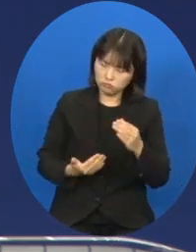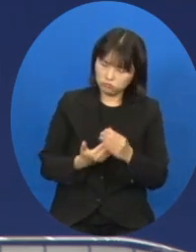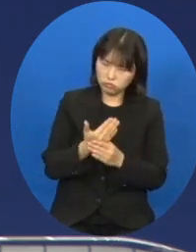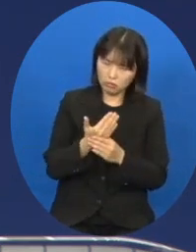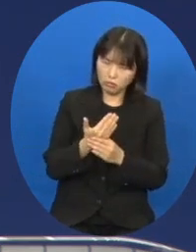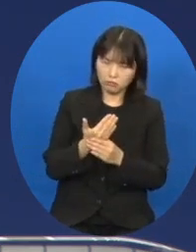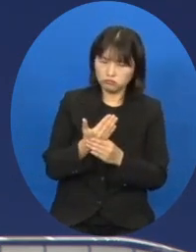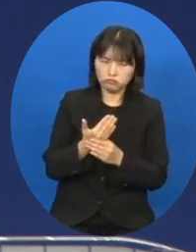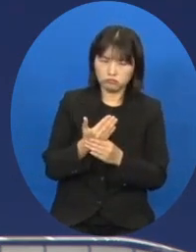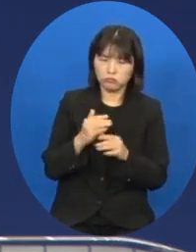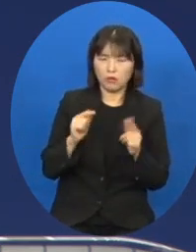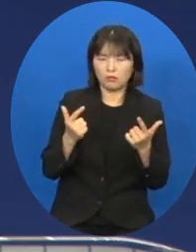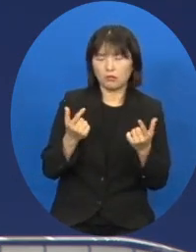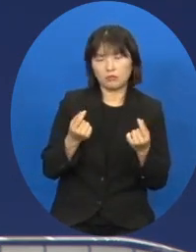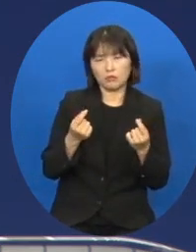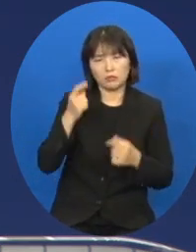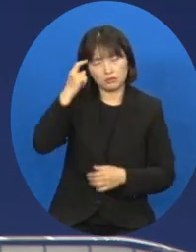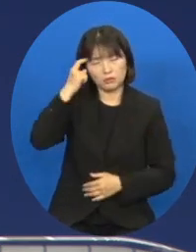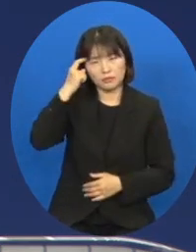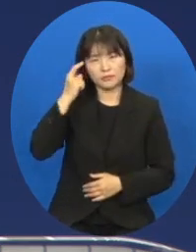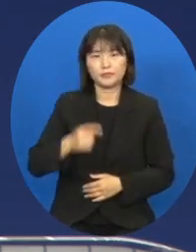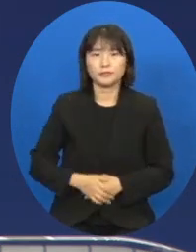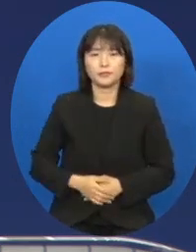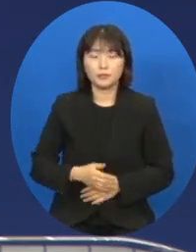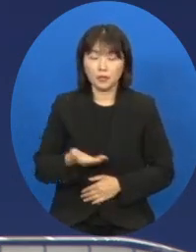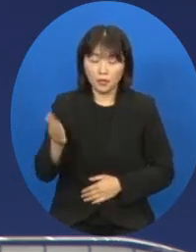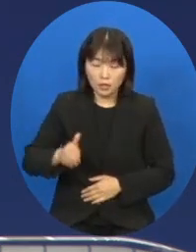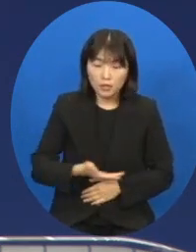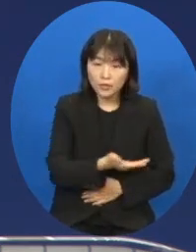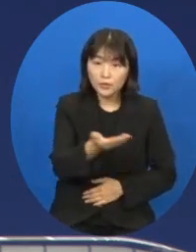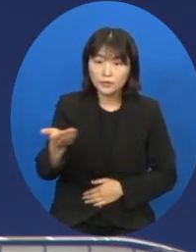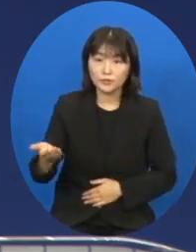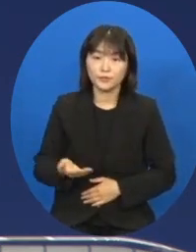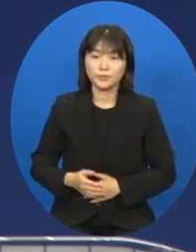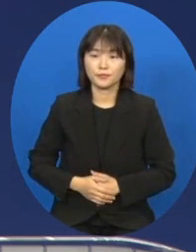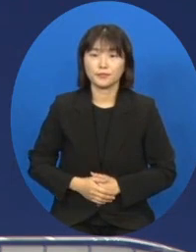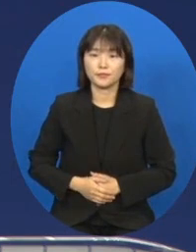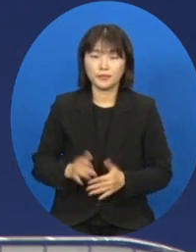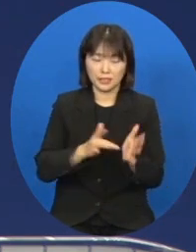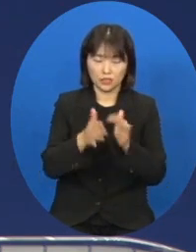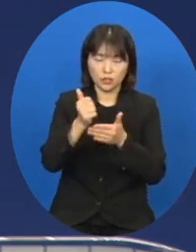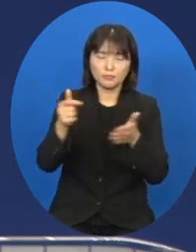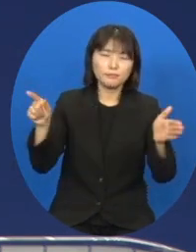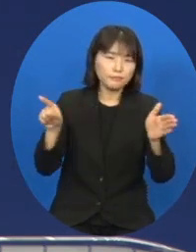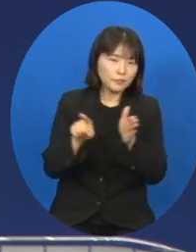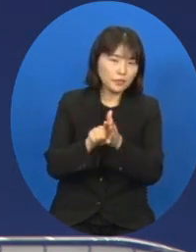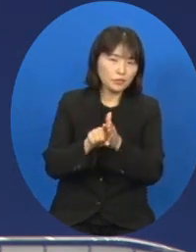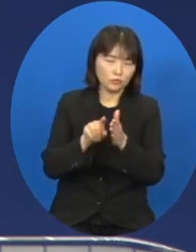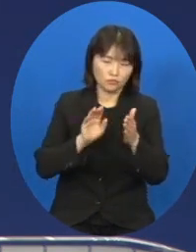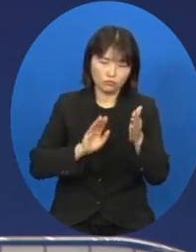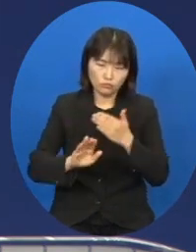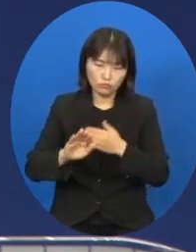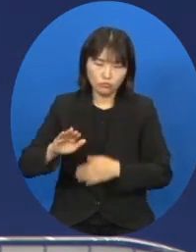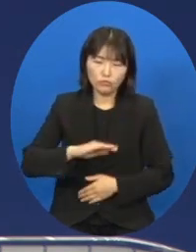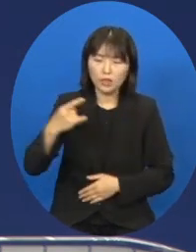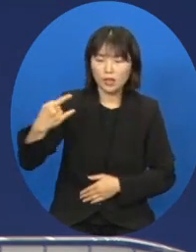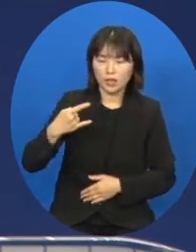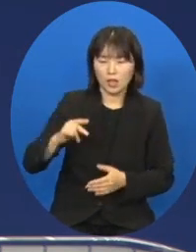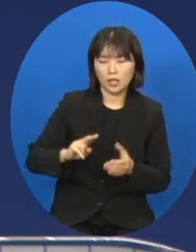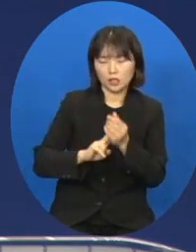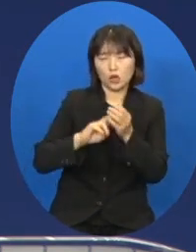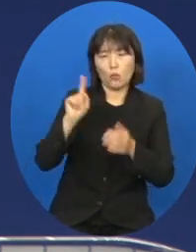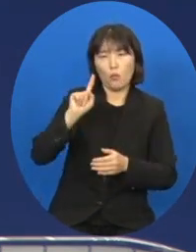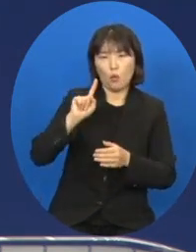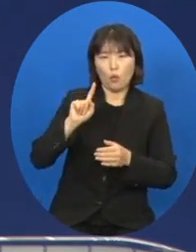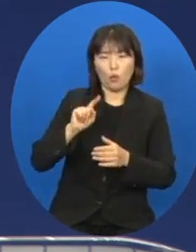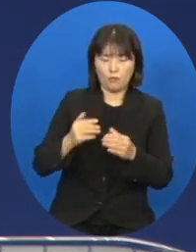생각이 안 들었기 때문입니다. 근데 여러분, 예수님 믿고 우리에게 어떤 기적이 일어났는지를